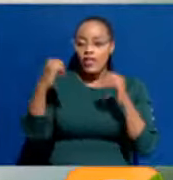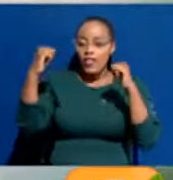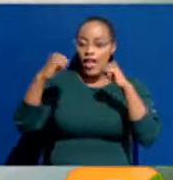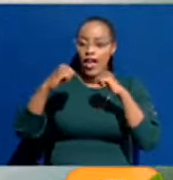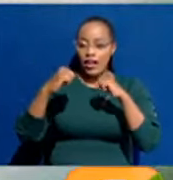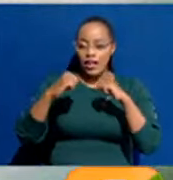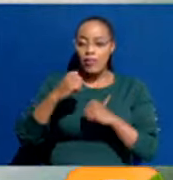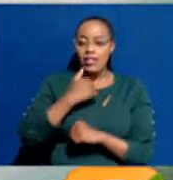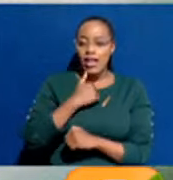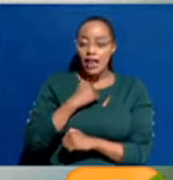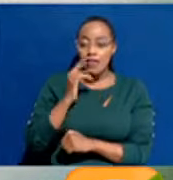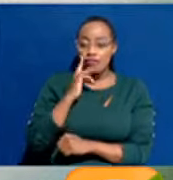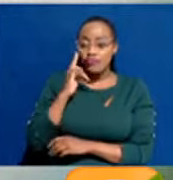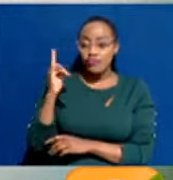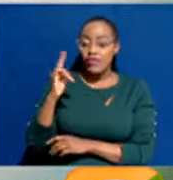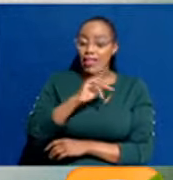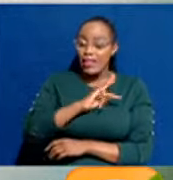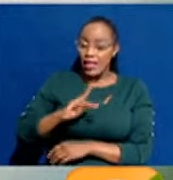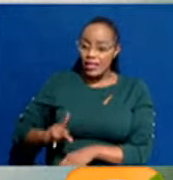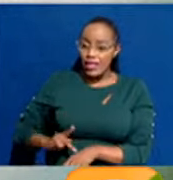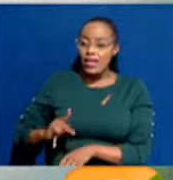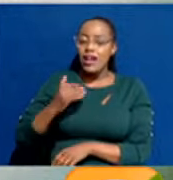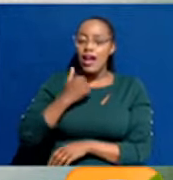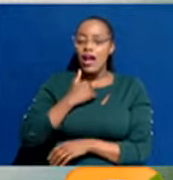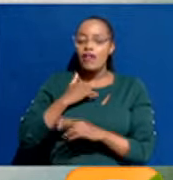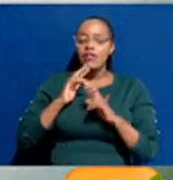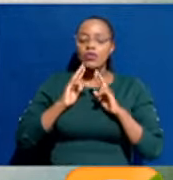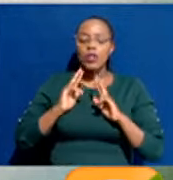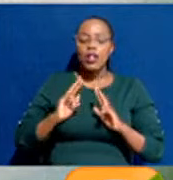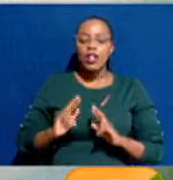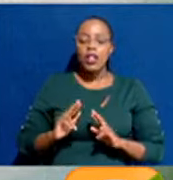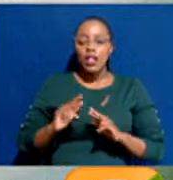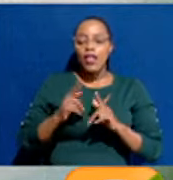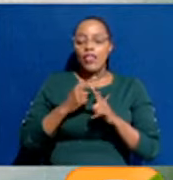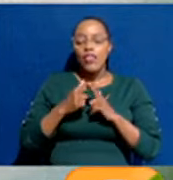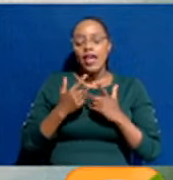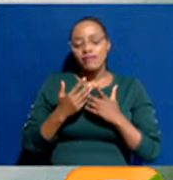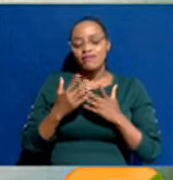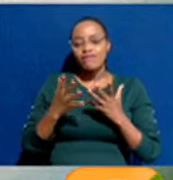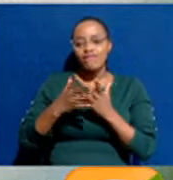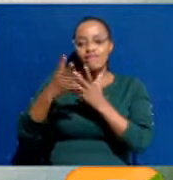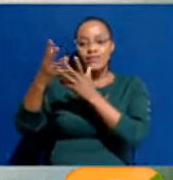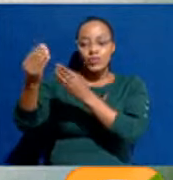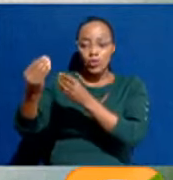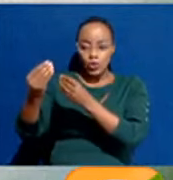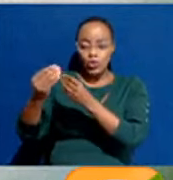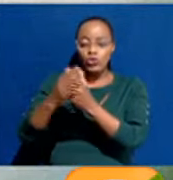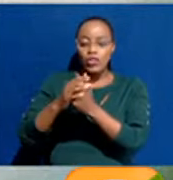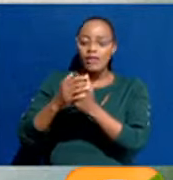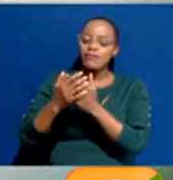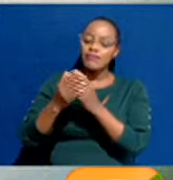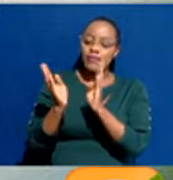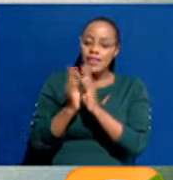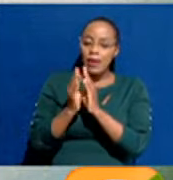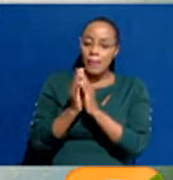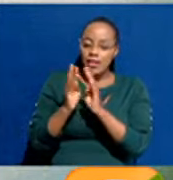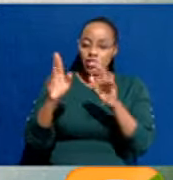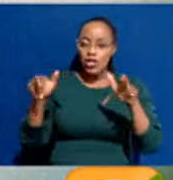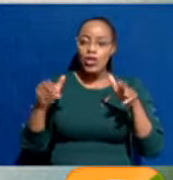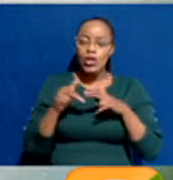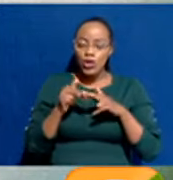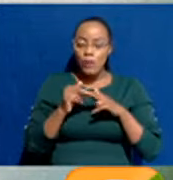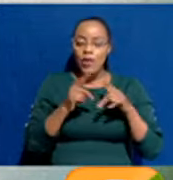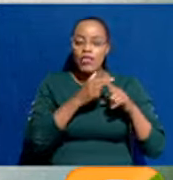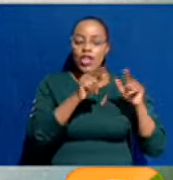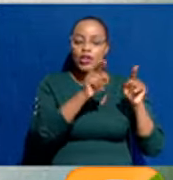kati, hapa ndipo mfalme alikuwa anapumzika kabla ya kuelekea katika ukumbi wa maelewano ya juu, pamoja